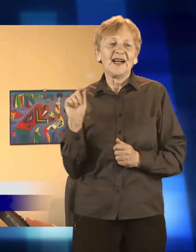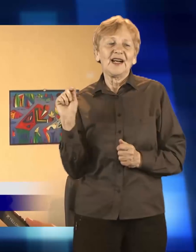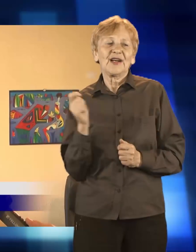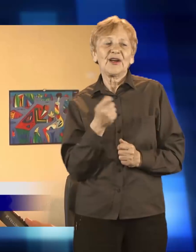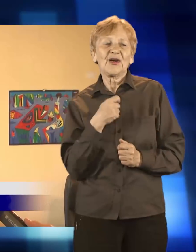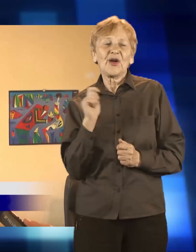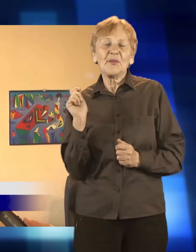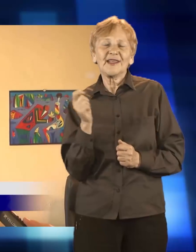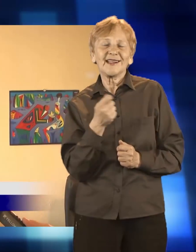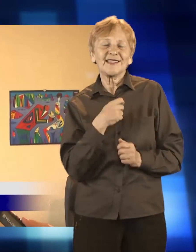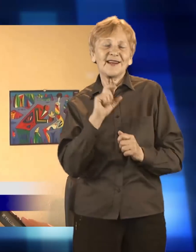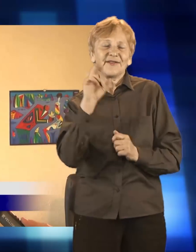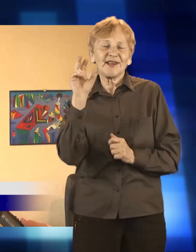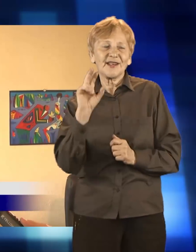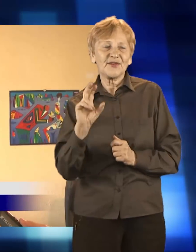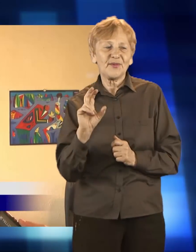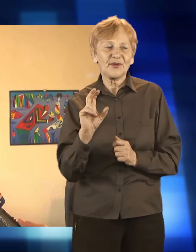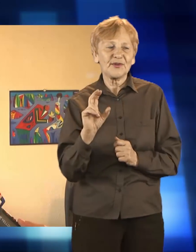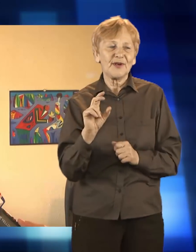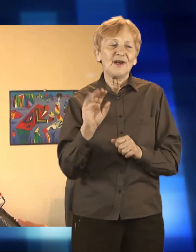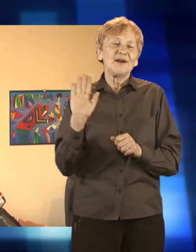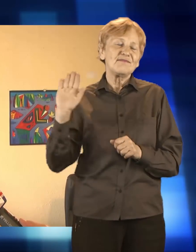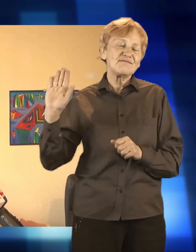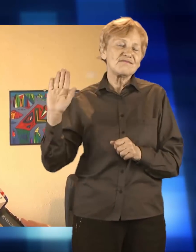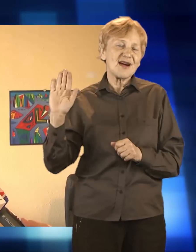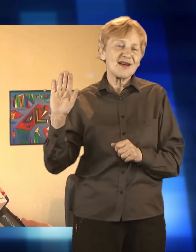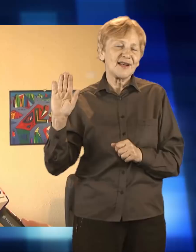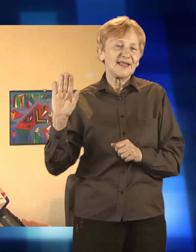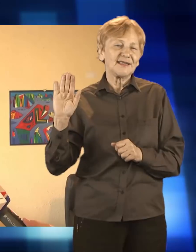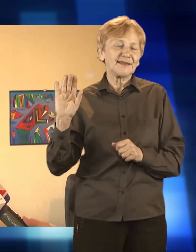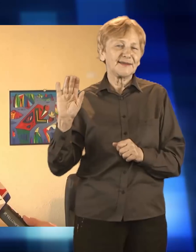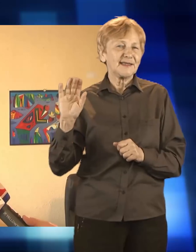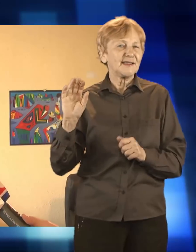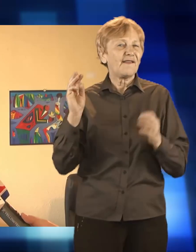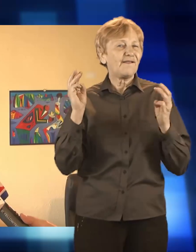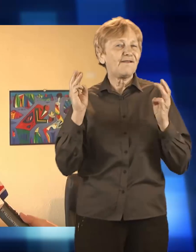komunikacja w Raciborzu pełni dosyć specyficzną funkcję.